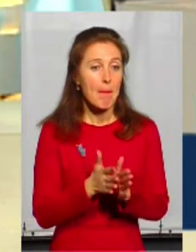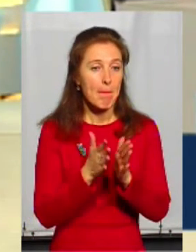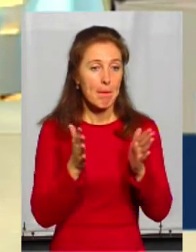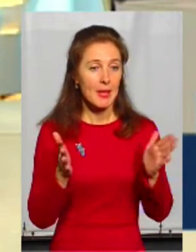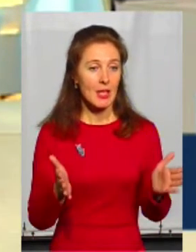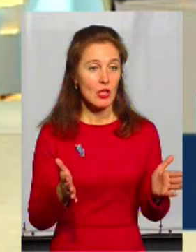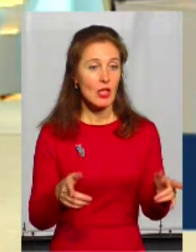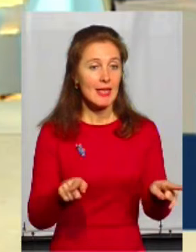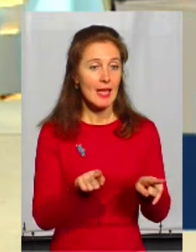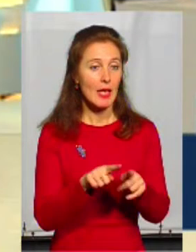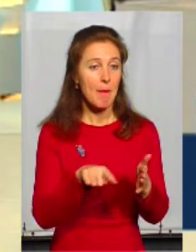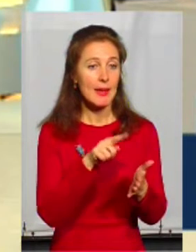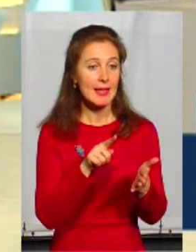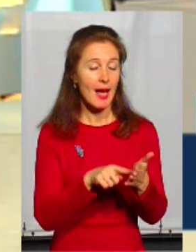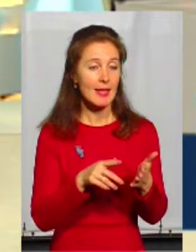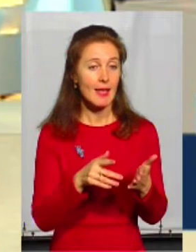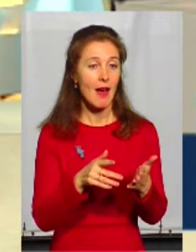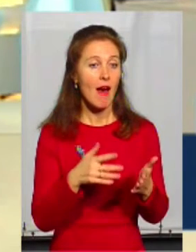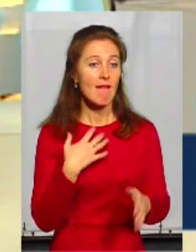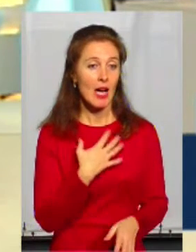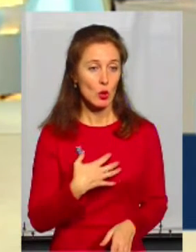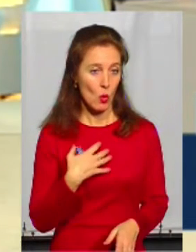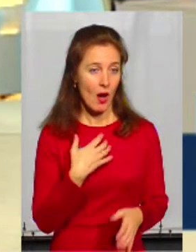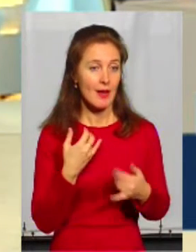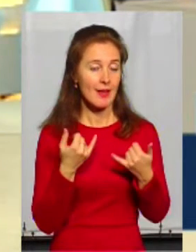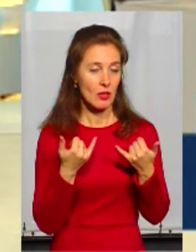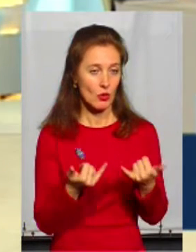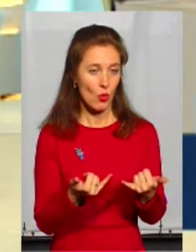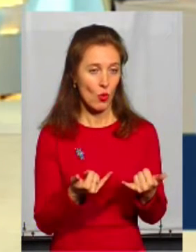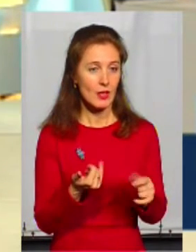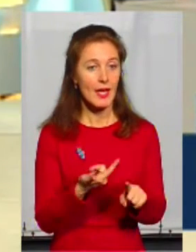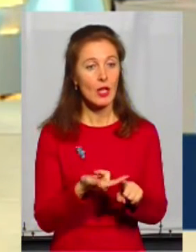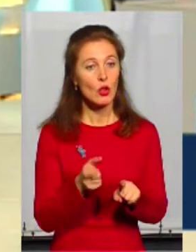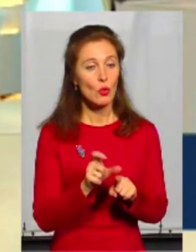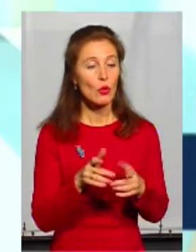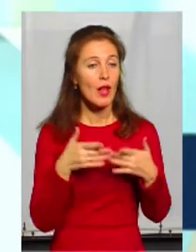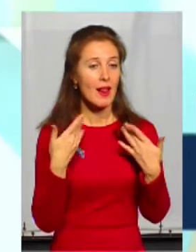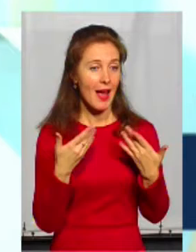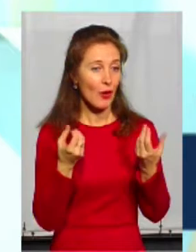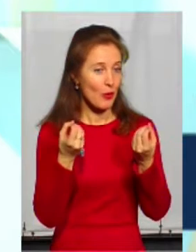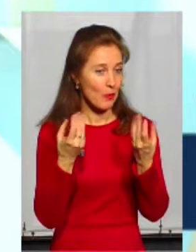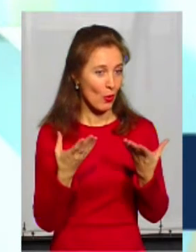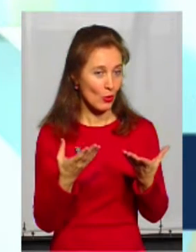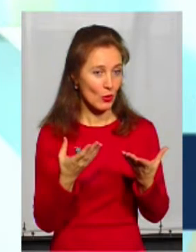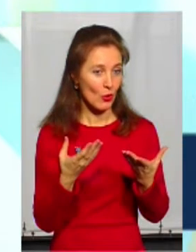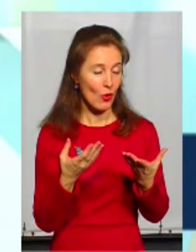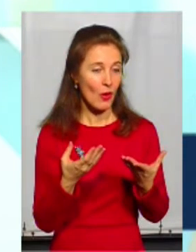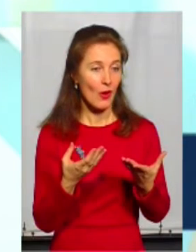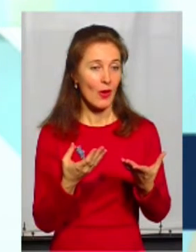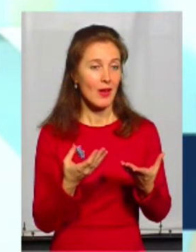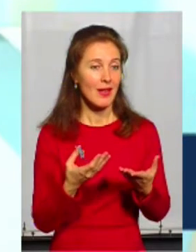більш таке питання актуальне на сьогодні. І дуже легко і просто реагувати на те, що